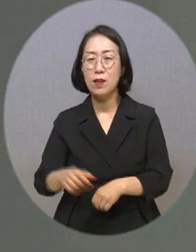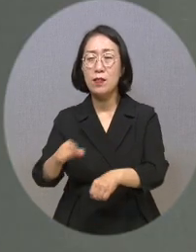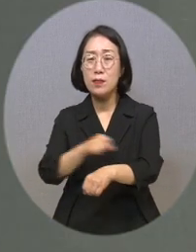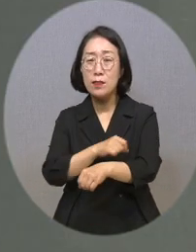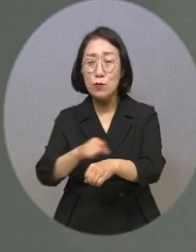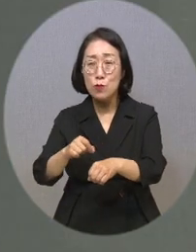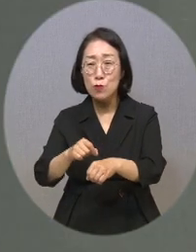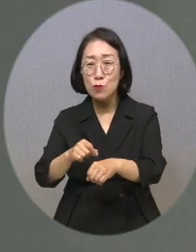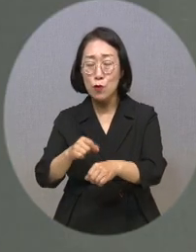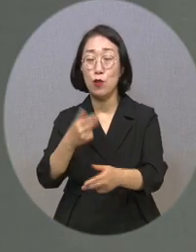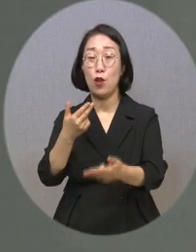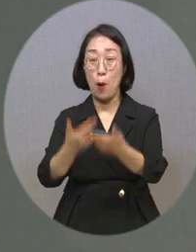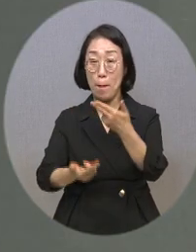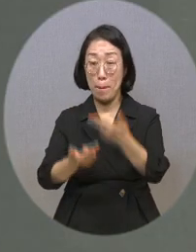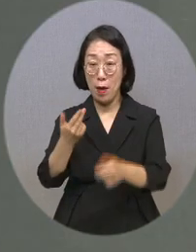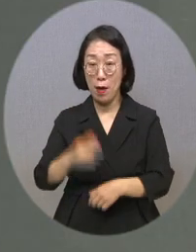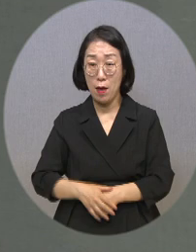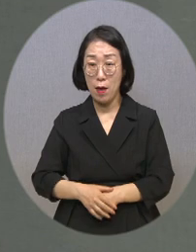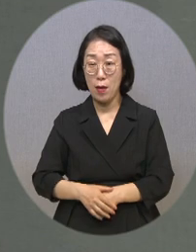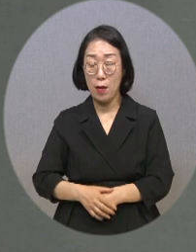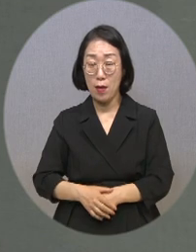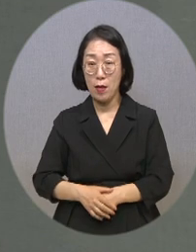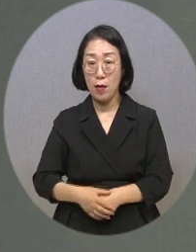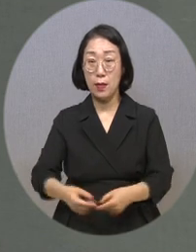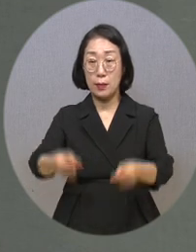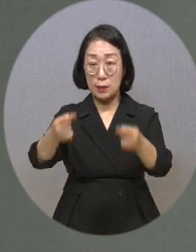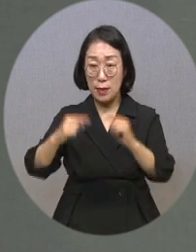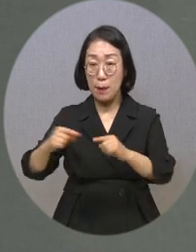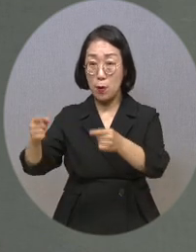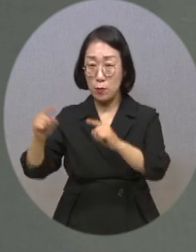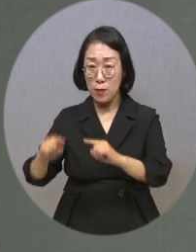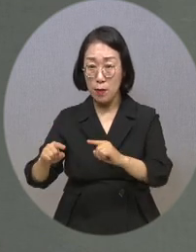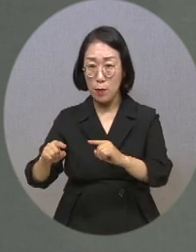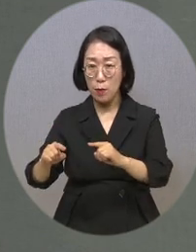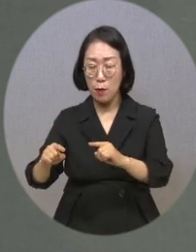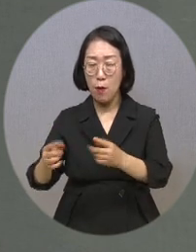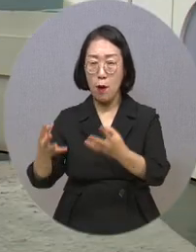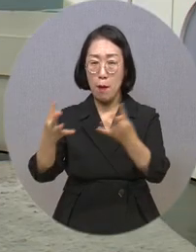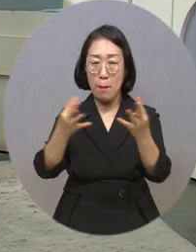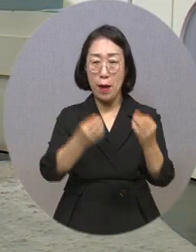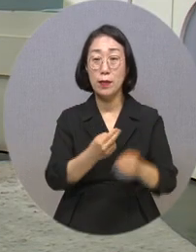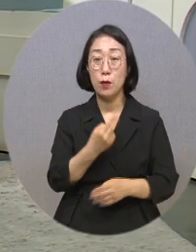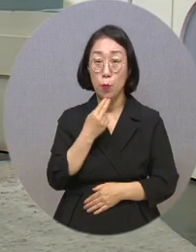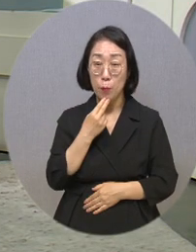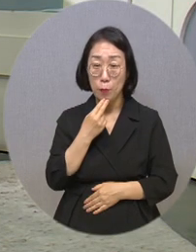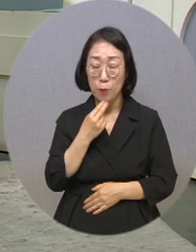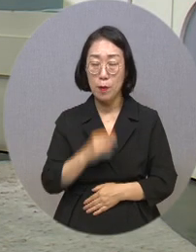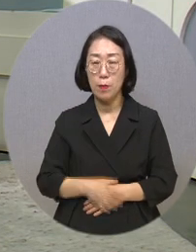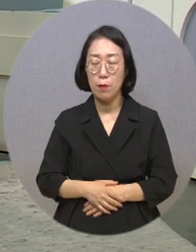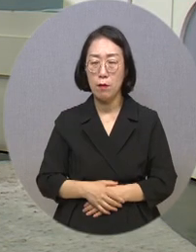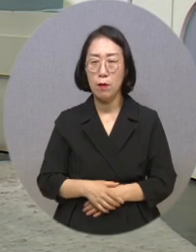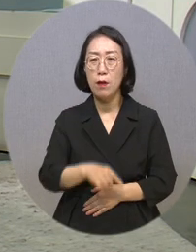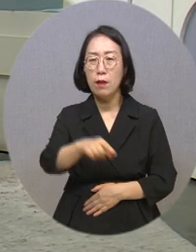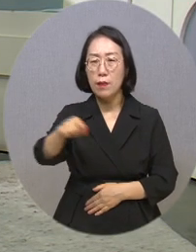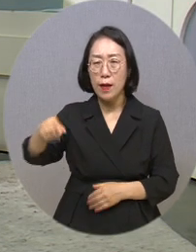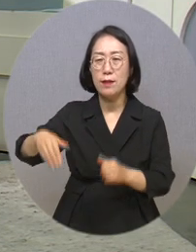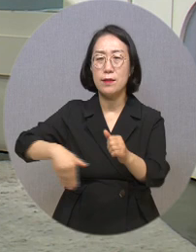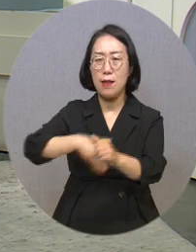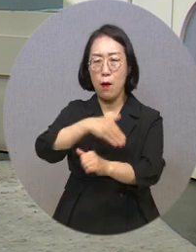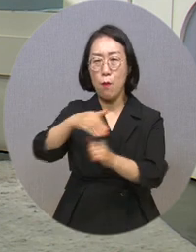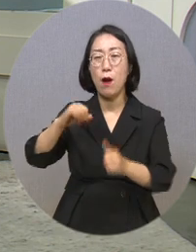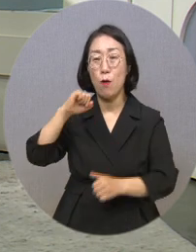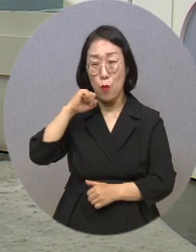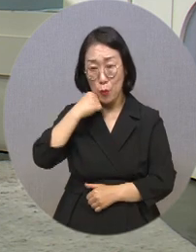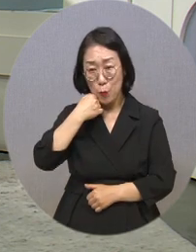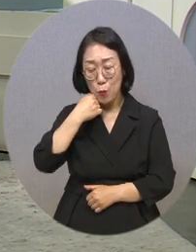가지 그 참여하려고 하는 분들이 폭이 좁겠죠. 네, 뭐 근데 다들 어려워서 그런 거는 있고요.